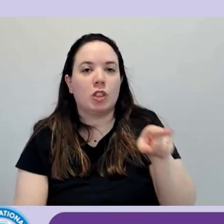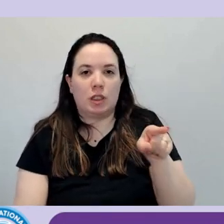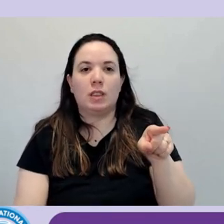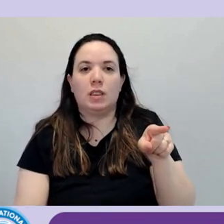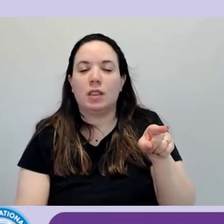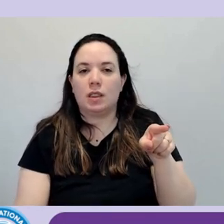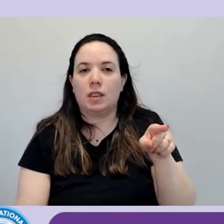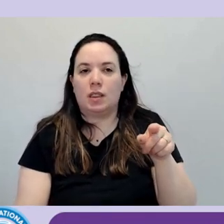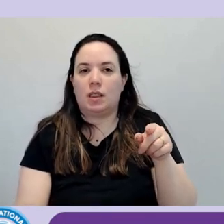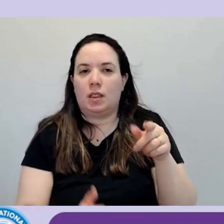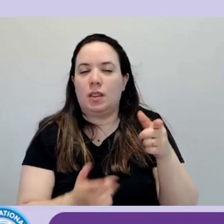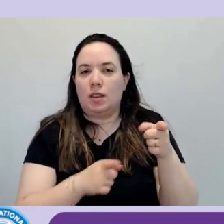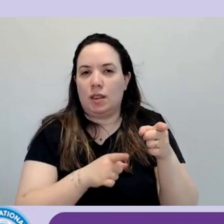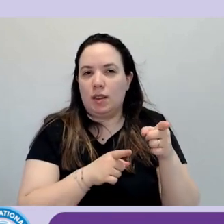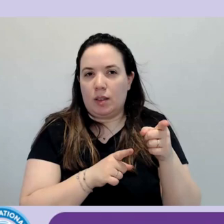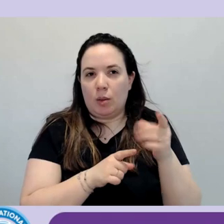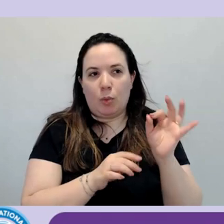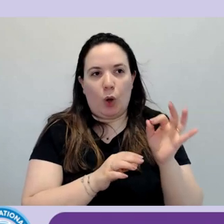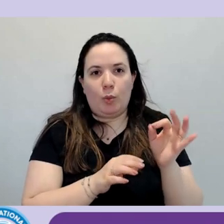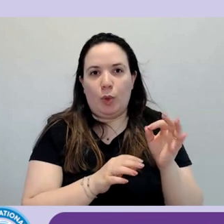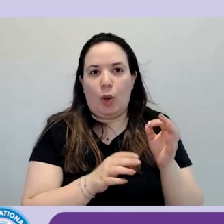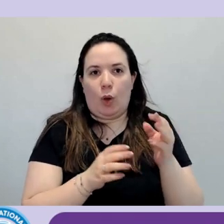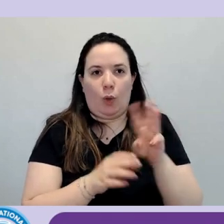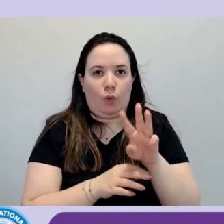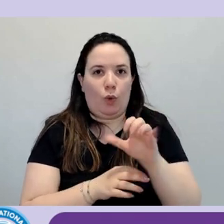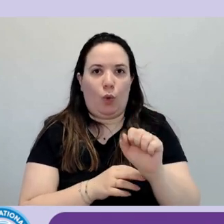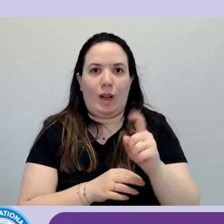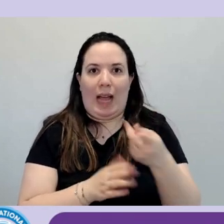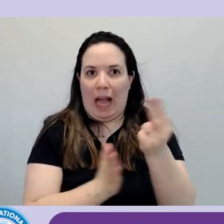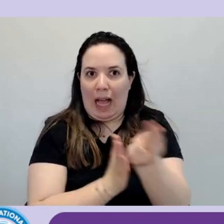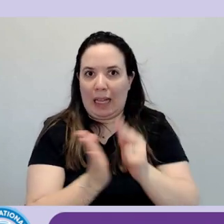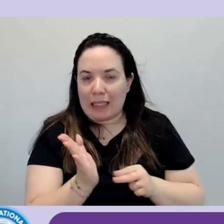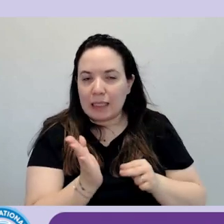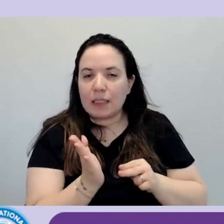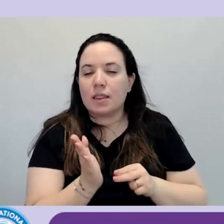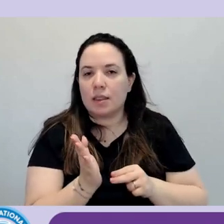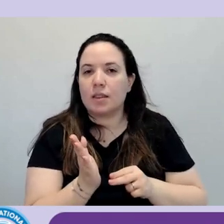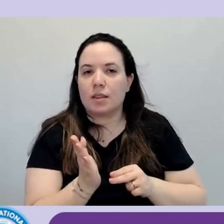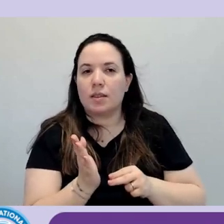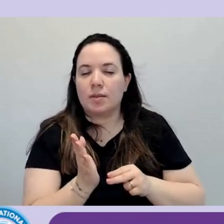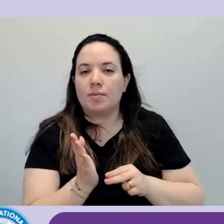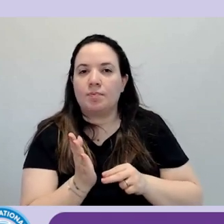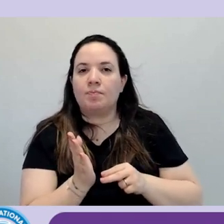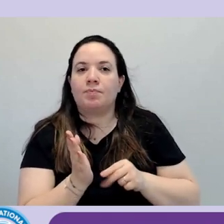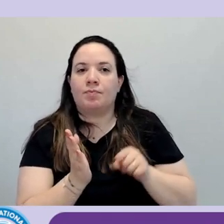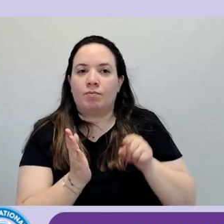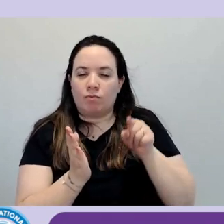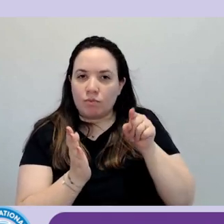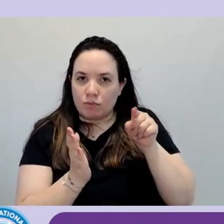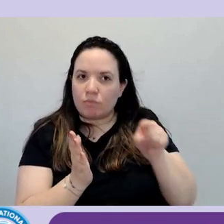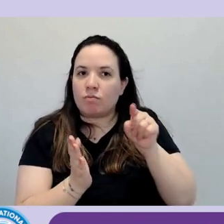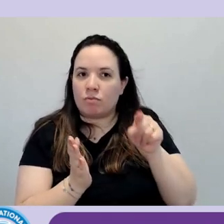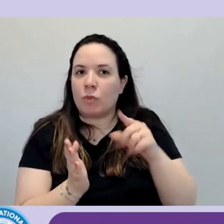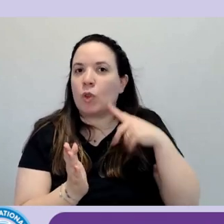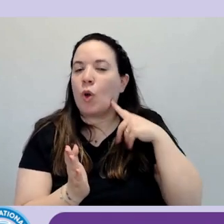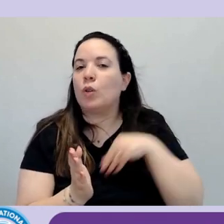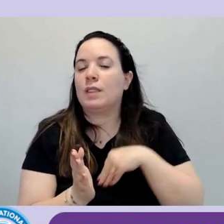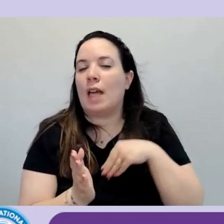scritto come entità ha scritto Le V cag Evidentemente si sente si capisce si conosce